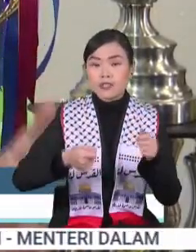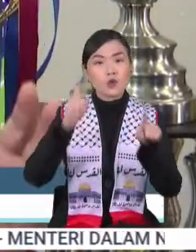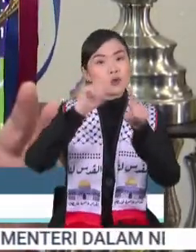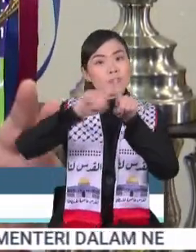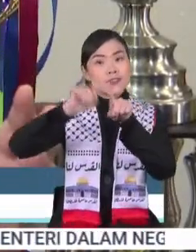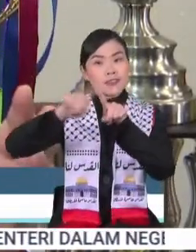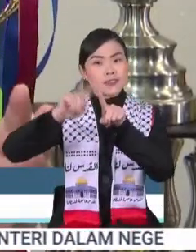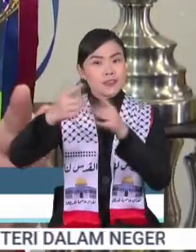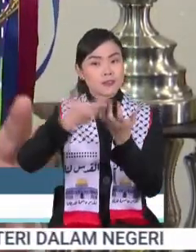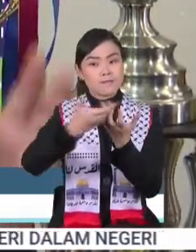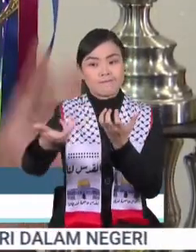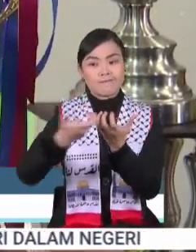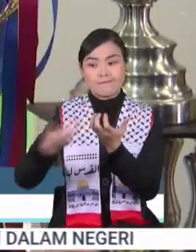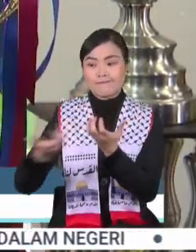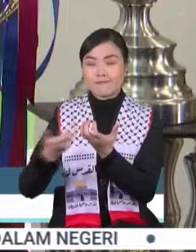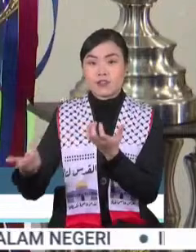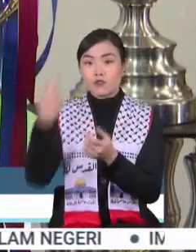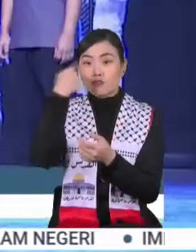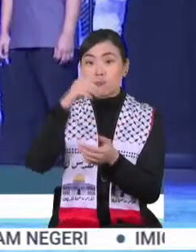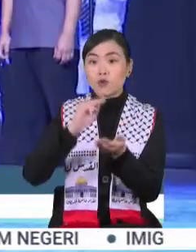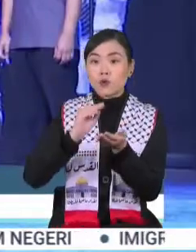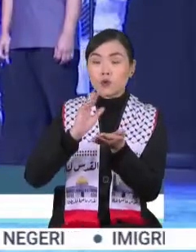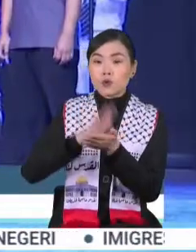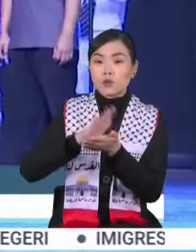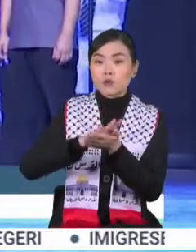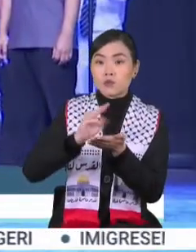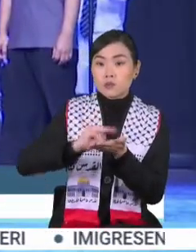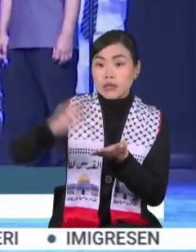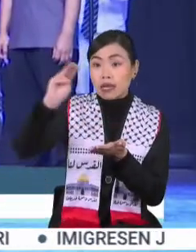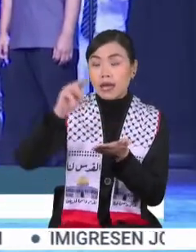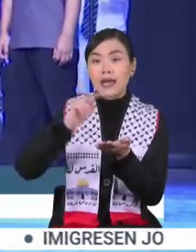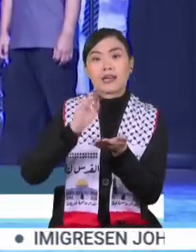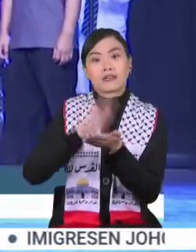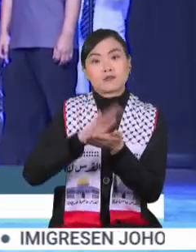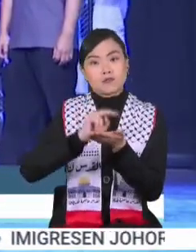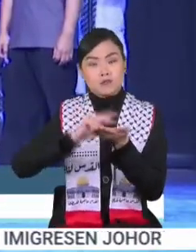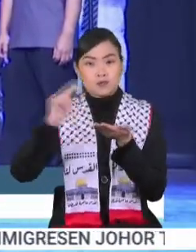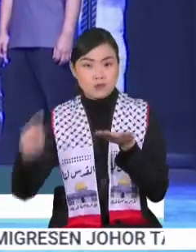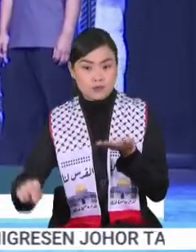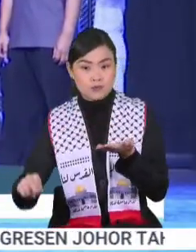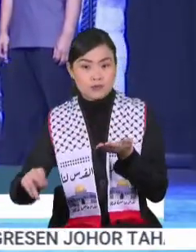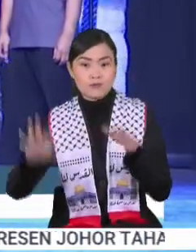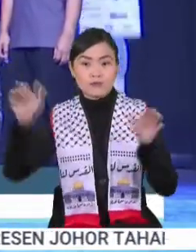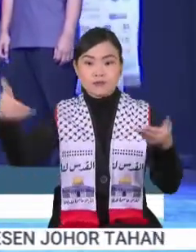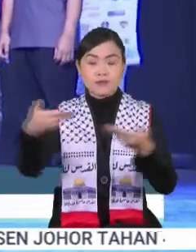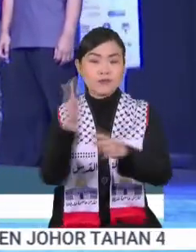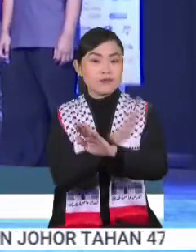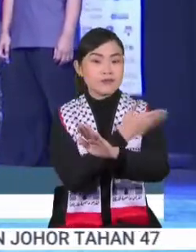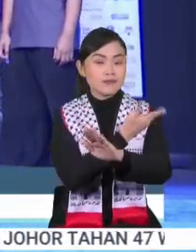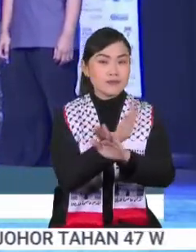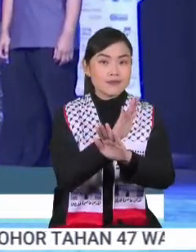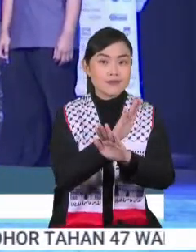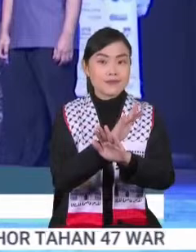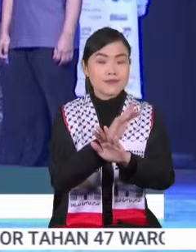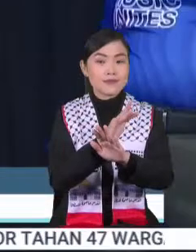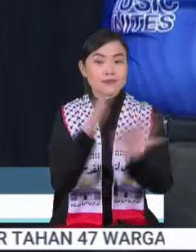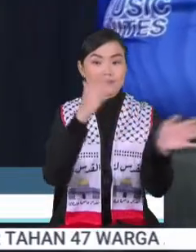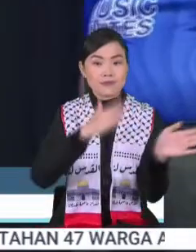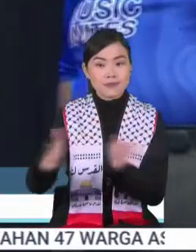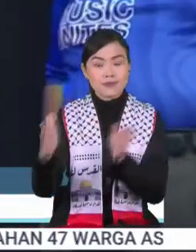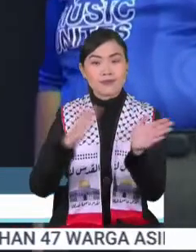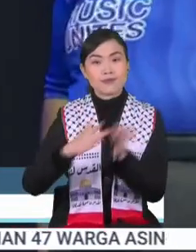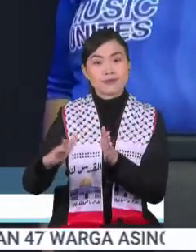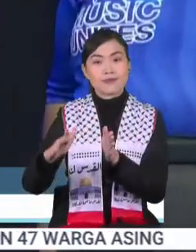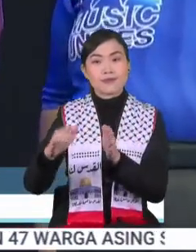menengah dan kita ada kategori sekolah rendah juga bertemakan muic unit pertandingan tersebut merupakan anjuran Yayasan